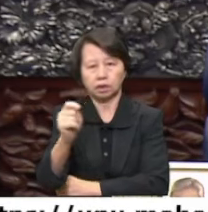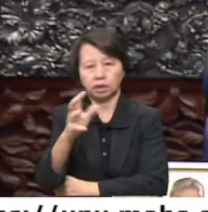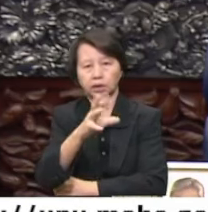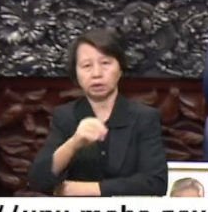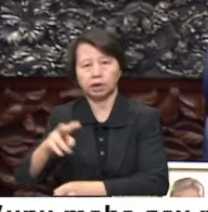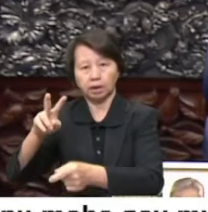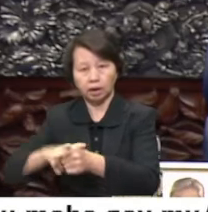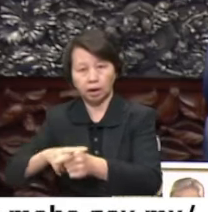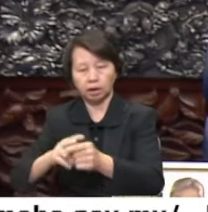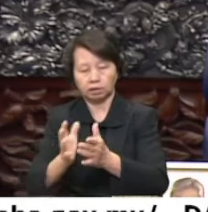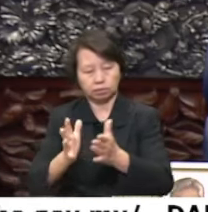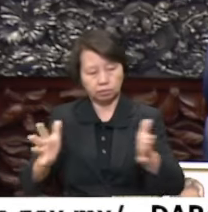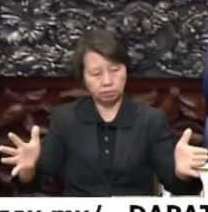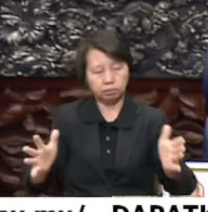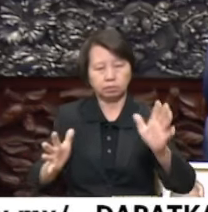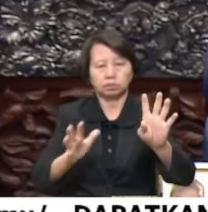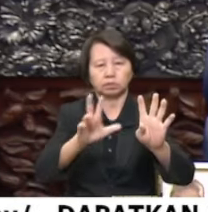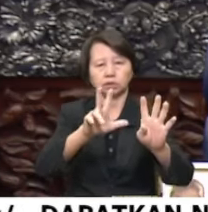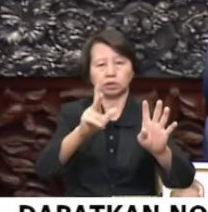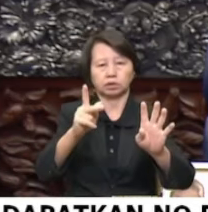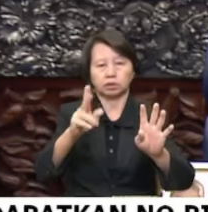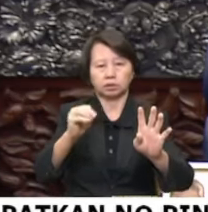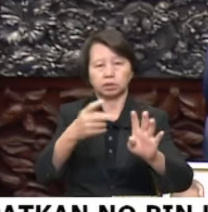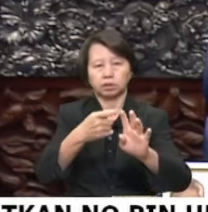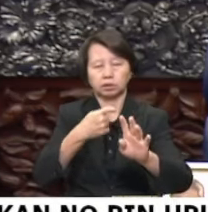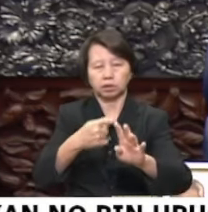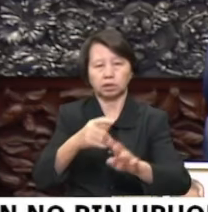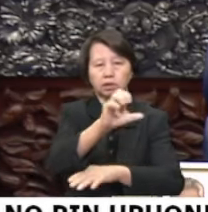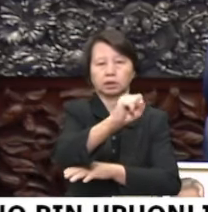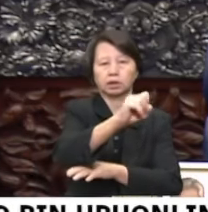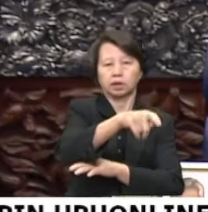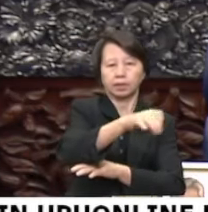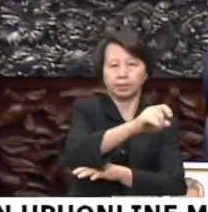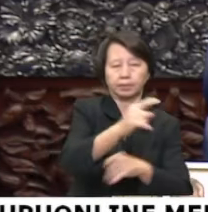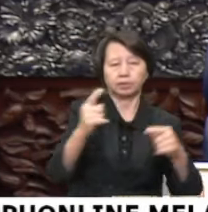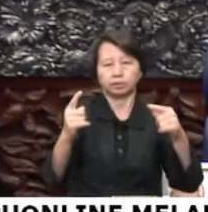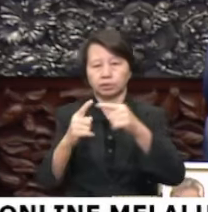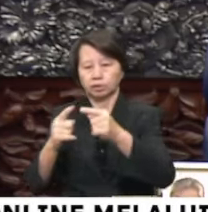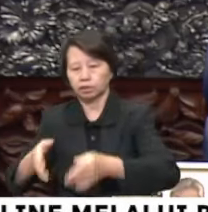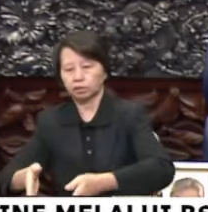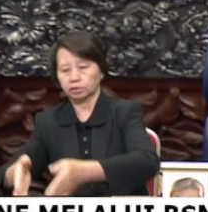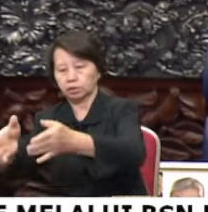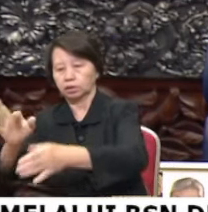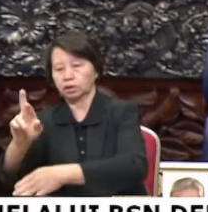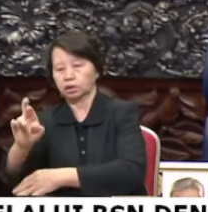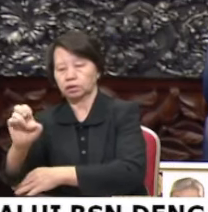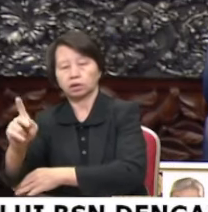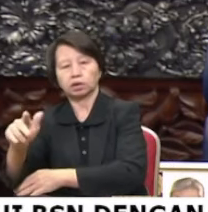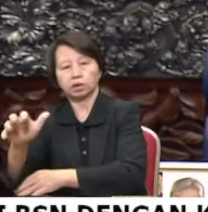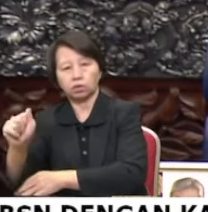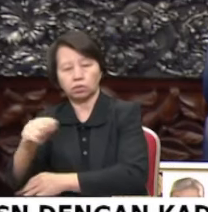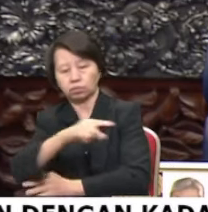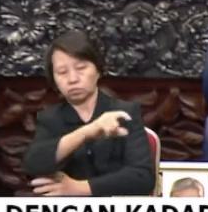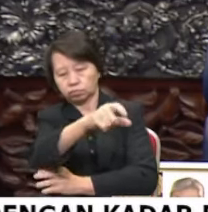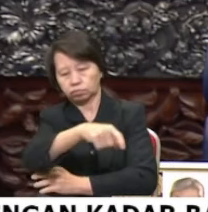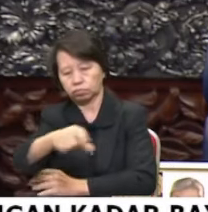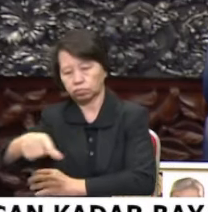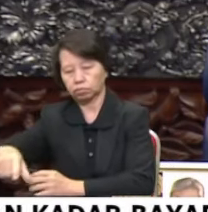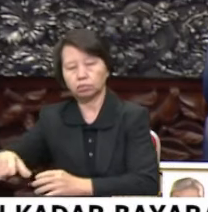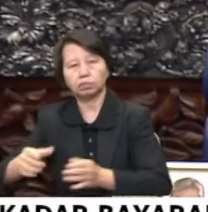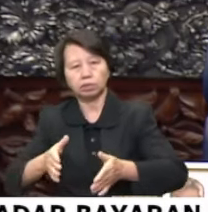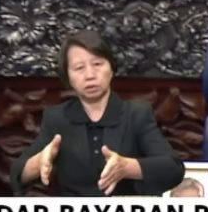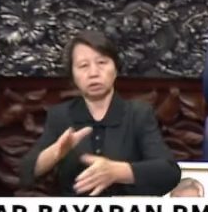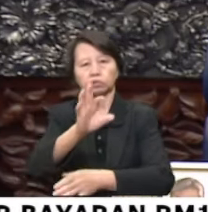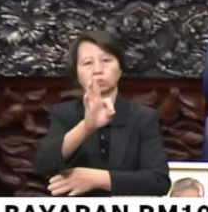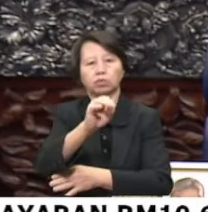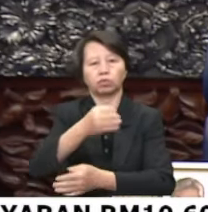mengalir sejauh 43 km bermula dari sempadan daerah Sepang sehingga Jalan Reko dan di sepanjang laluan ini terdapat 90